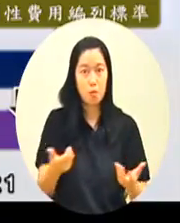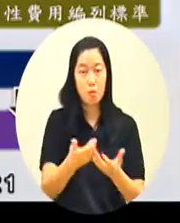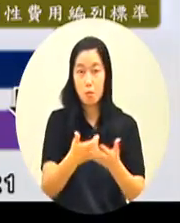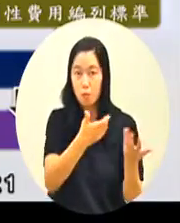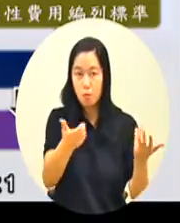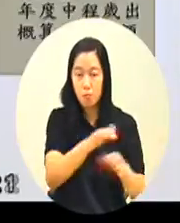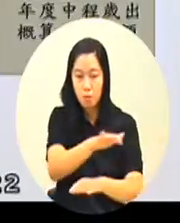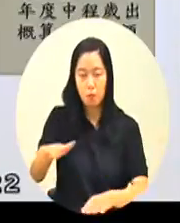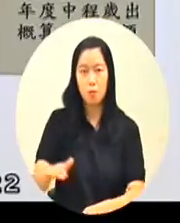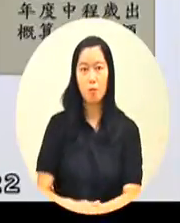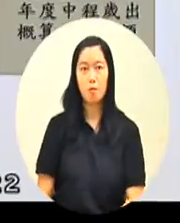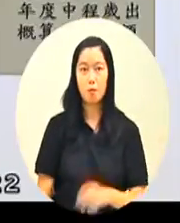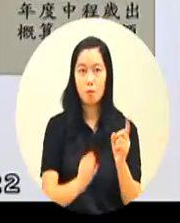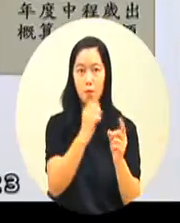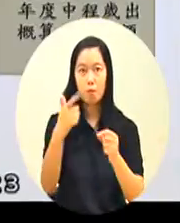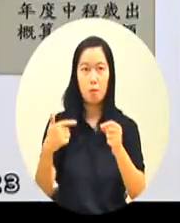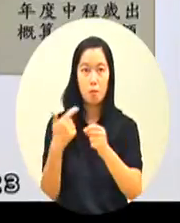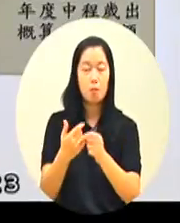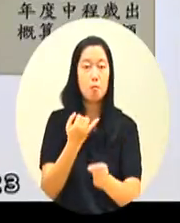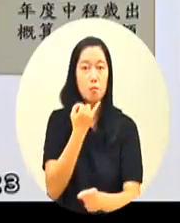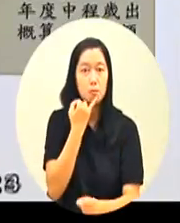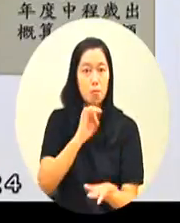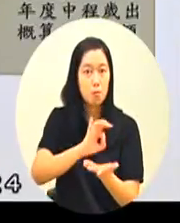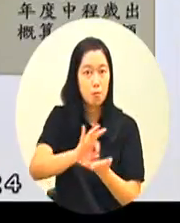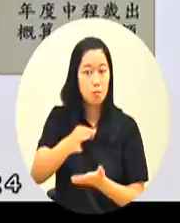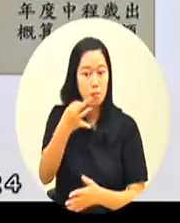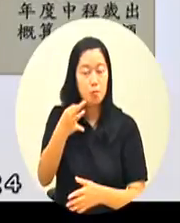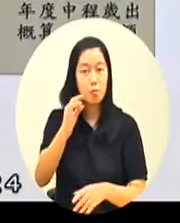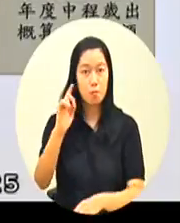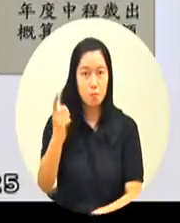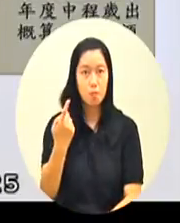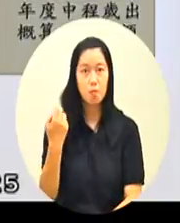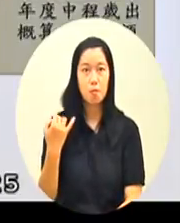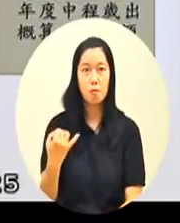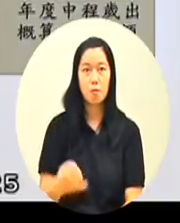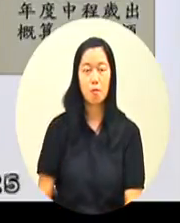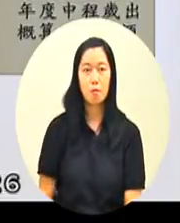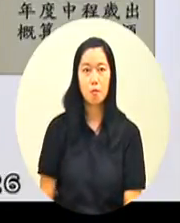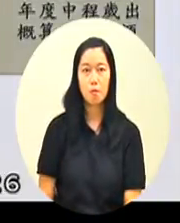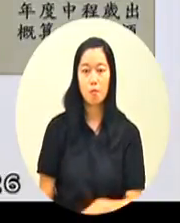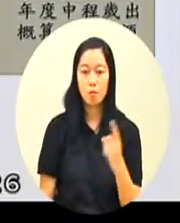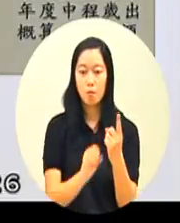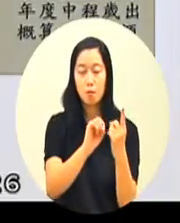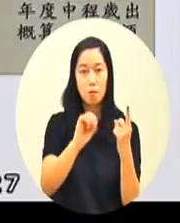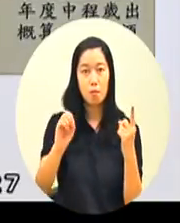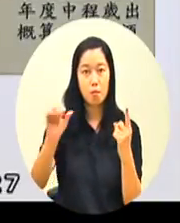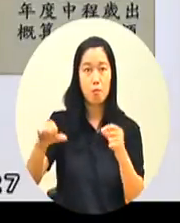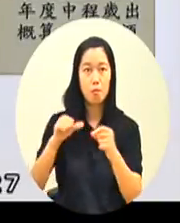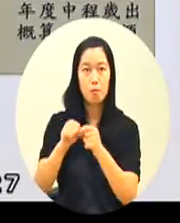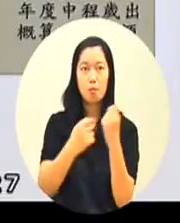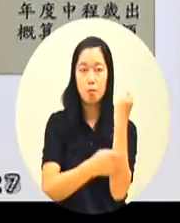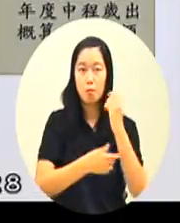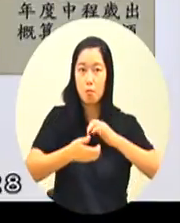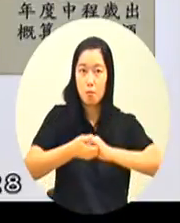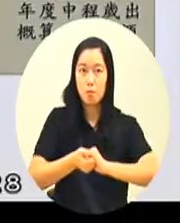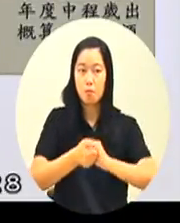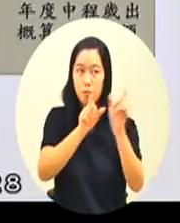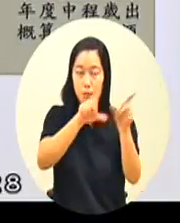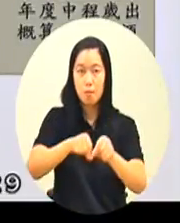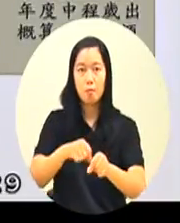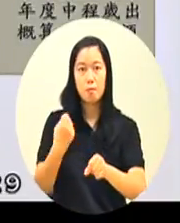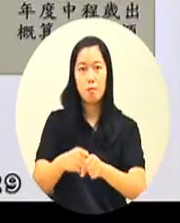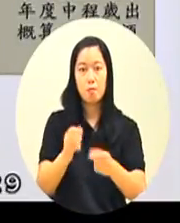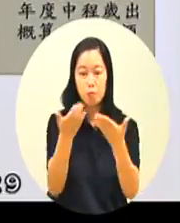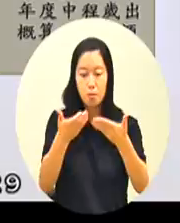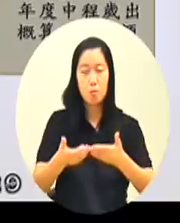106年度的可用财源跟105年的相当，所以以105年度法定预算为依据，核定